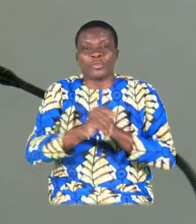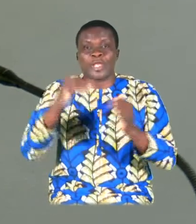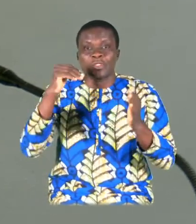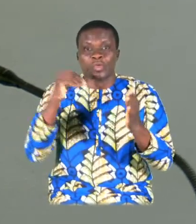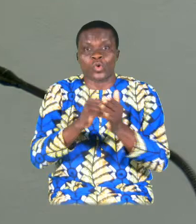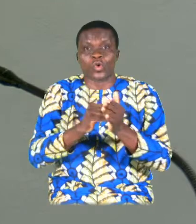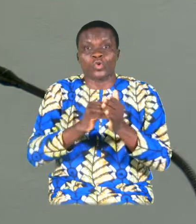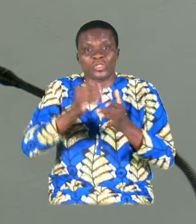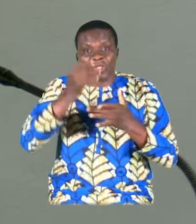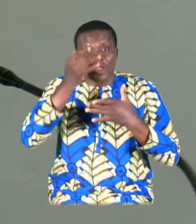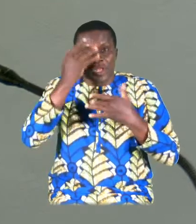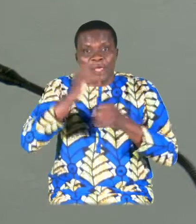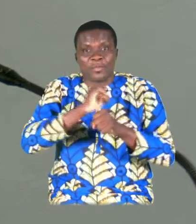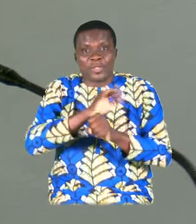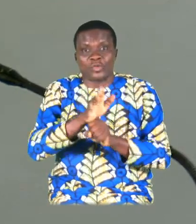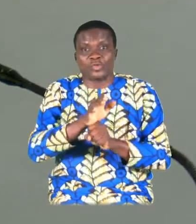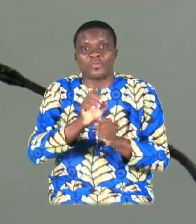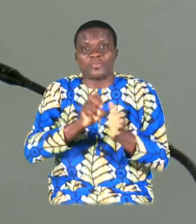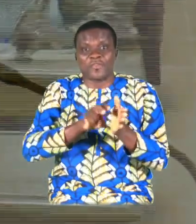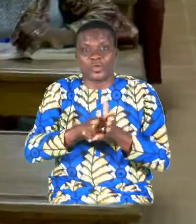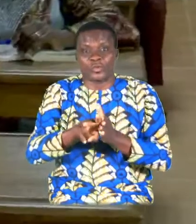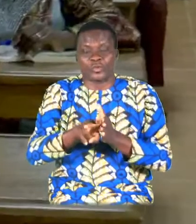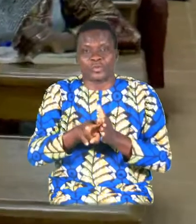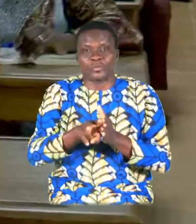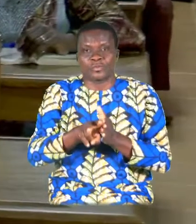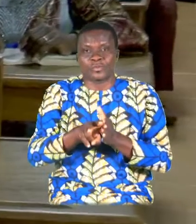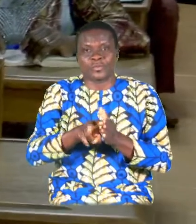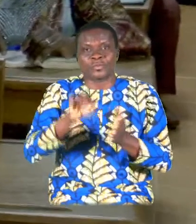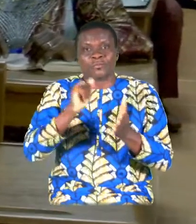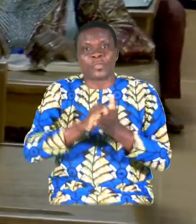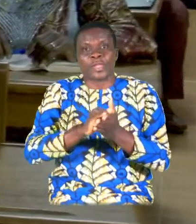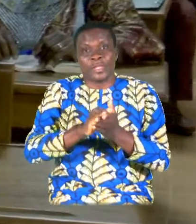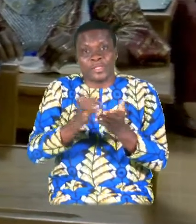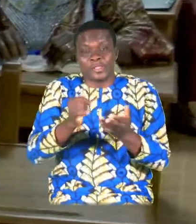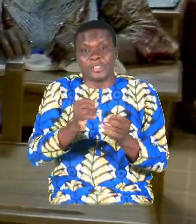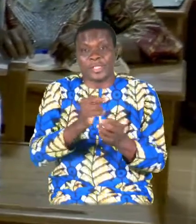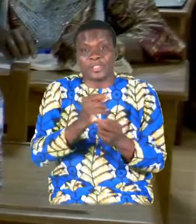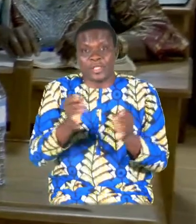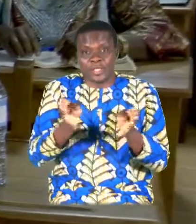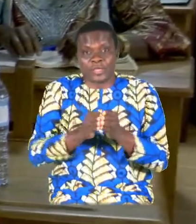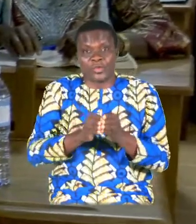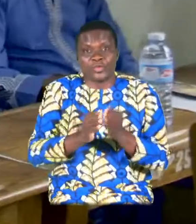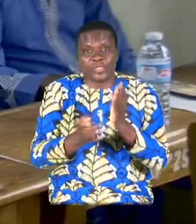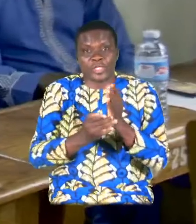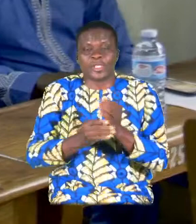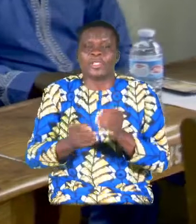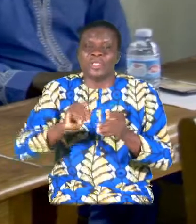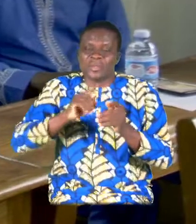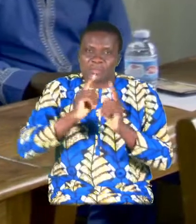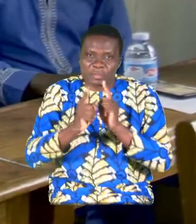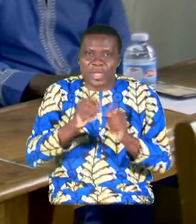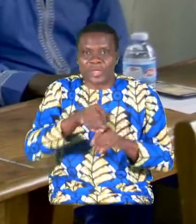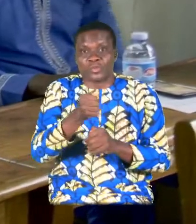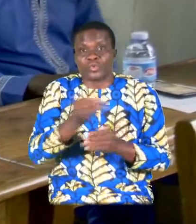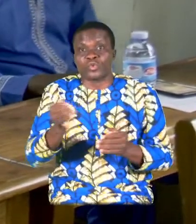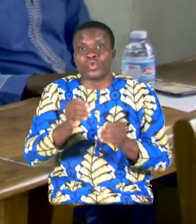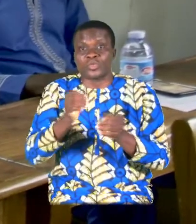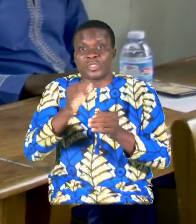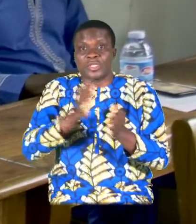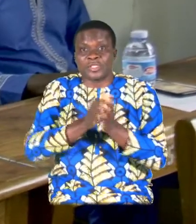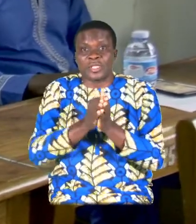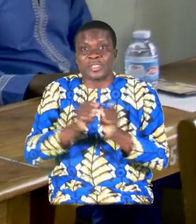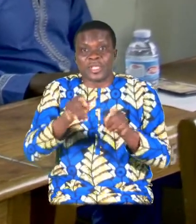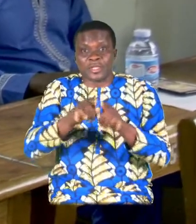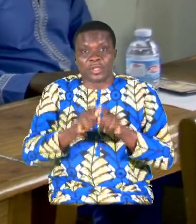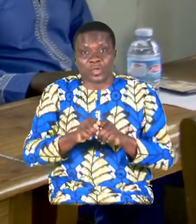la pandémie à coronavirus. Cette retraite technique aborde également d'autres préoccupations d'intérêt,